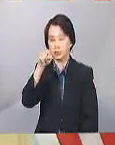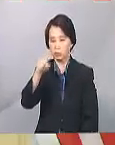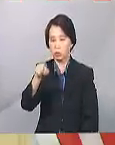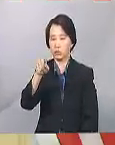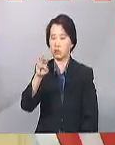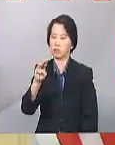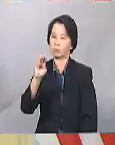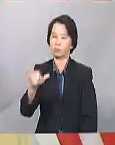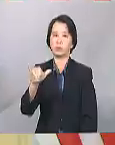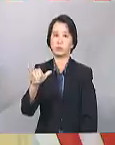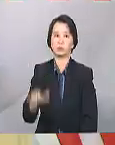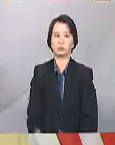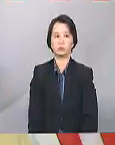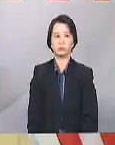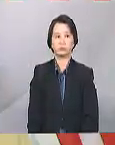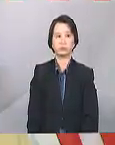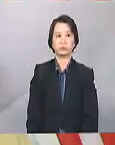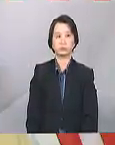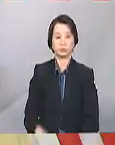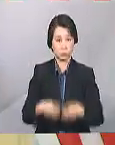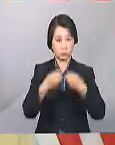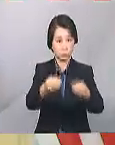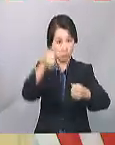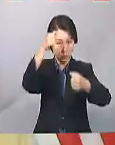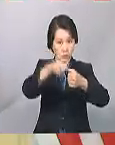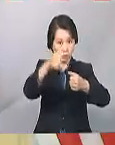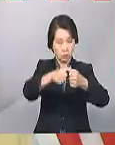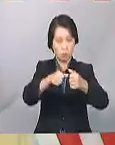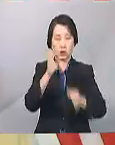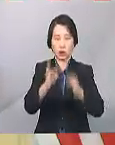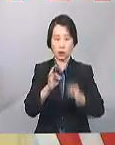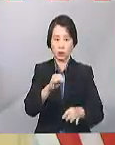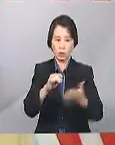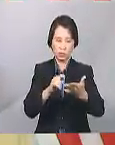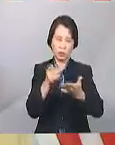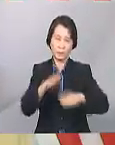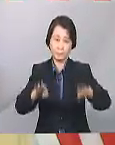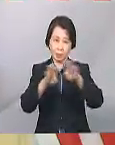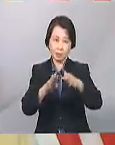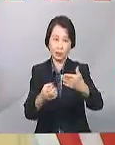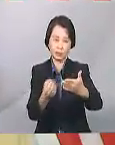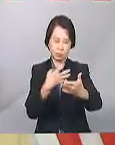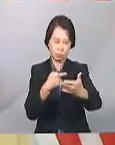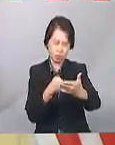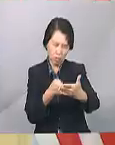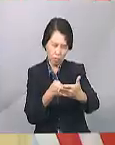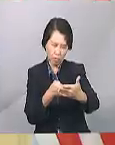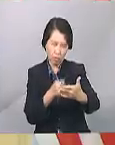sebenarnya.my. Saya perlu beri ingatan, jika tidak pasti, jangan